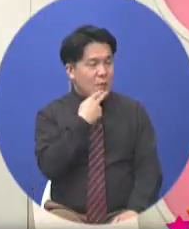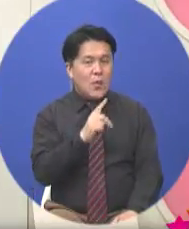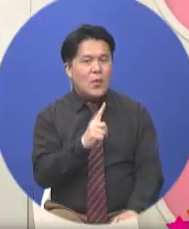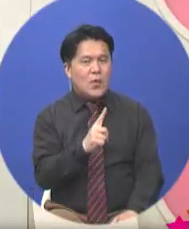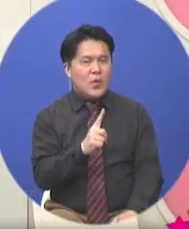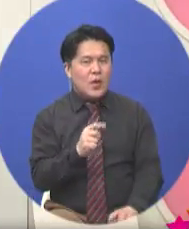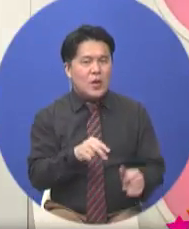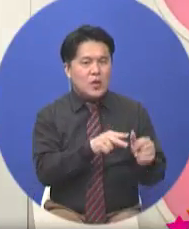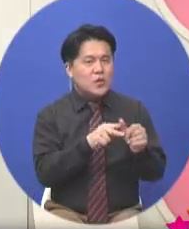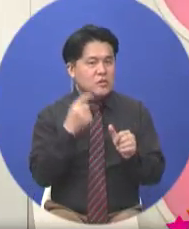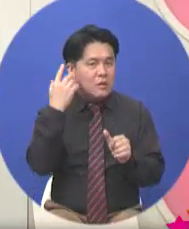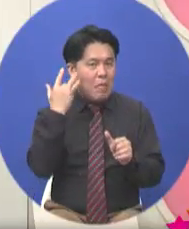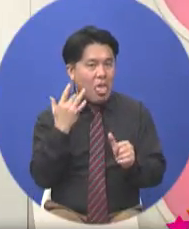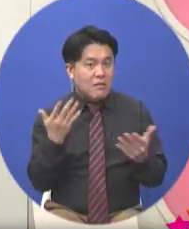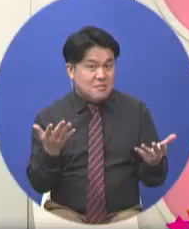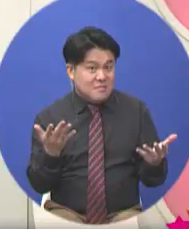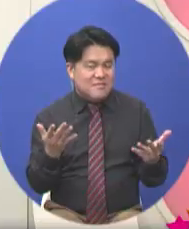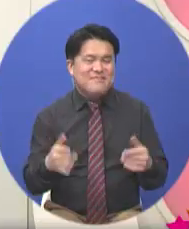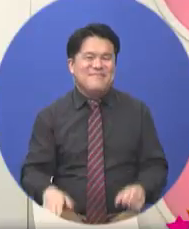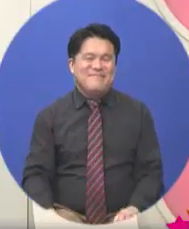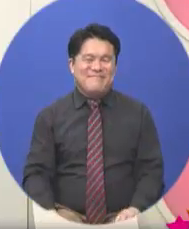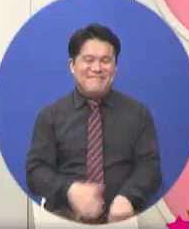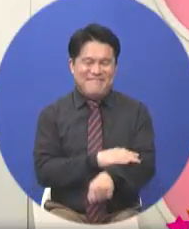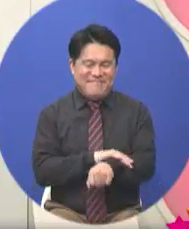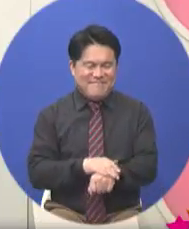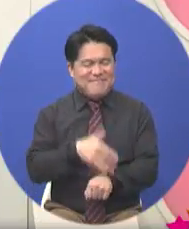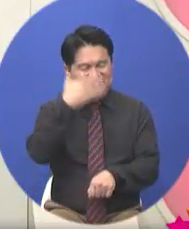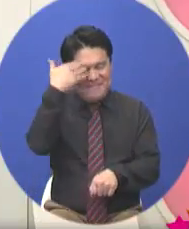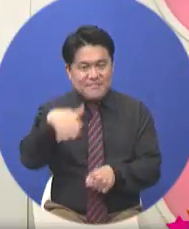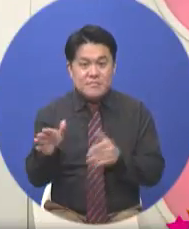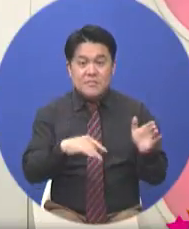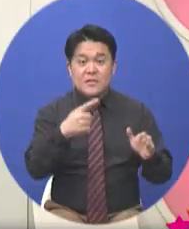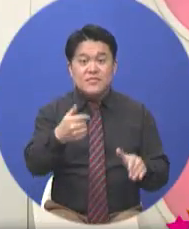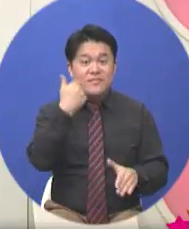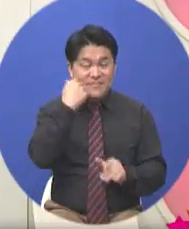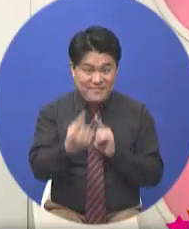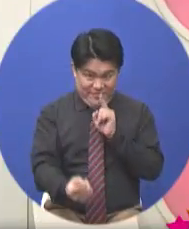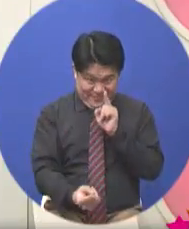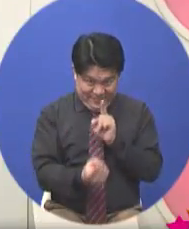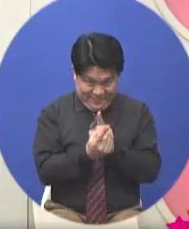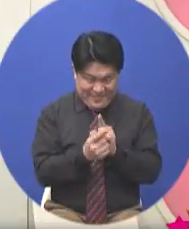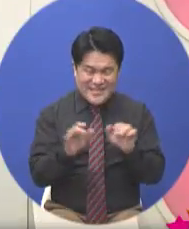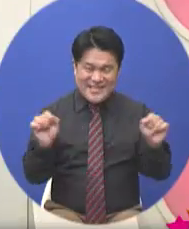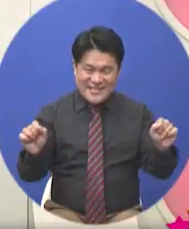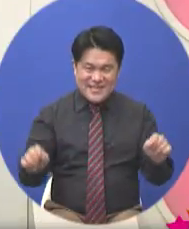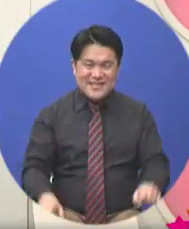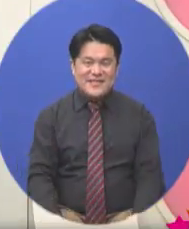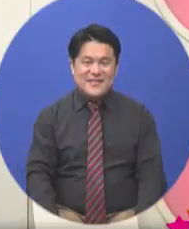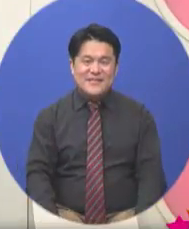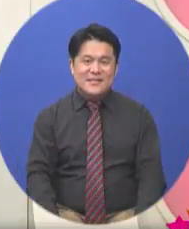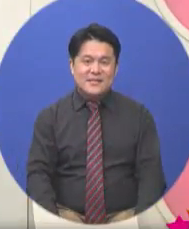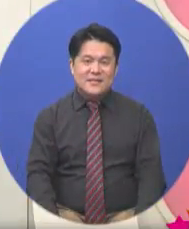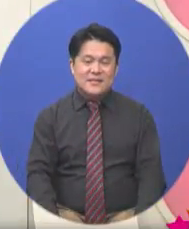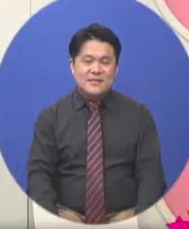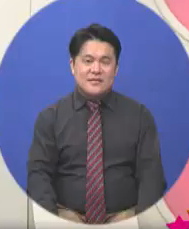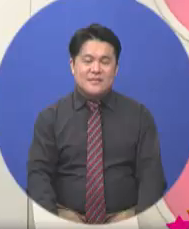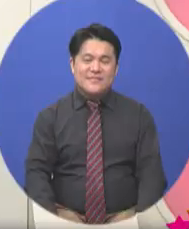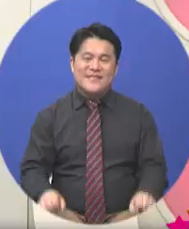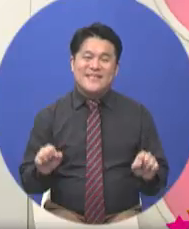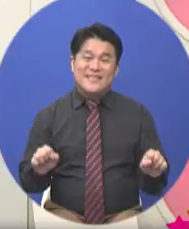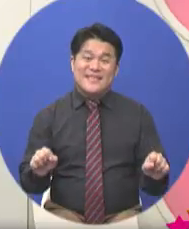날 뻔했습니다. 예, 예, 네. 예, 예, 예. 그래요. 자, 다음 이제. 분 만나보겠습니다. 안녕하세요.